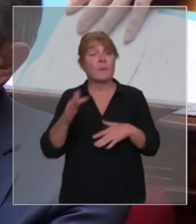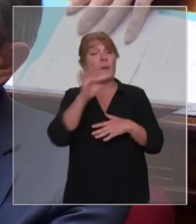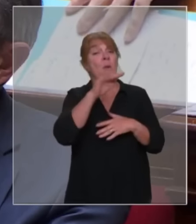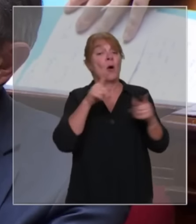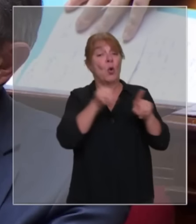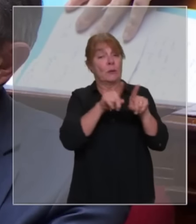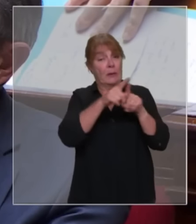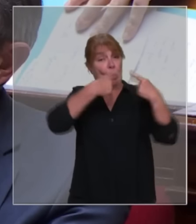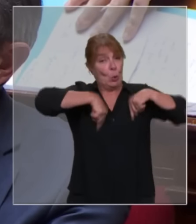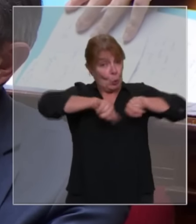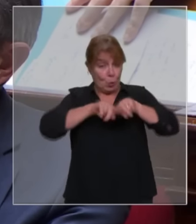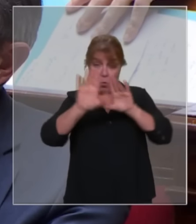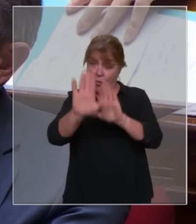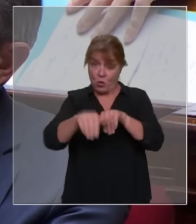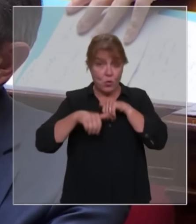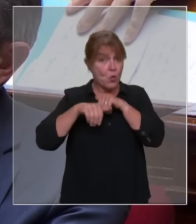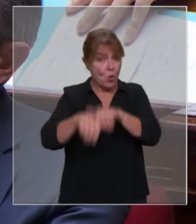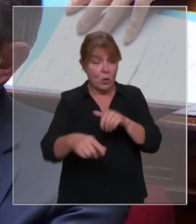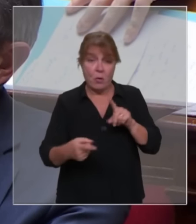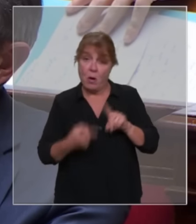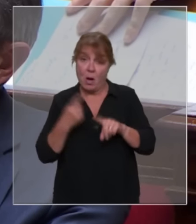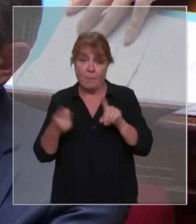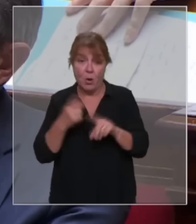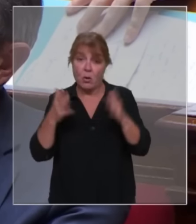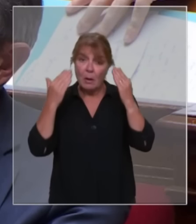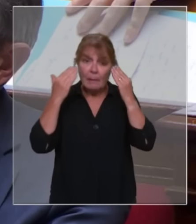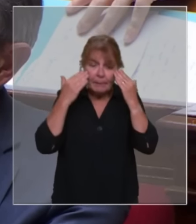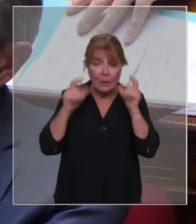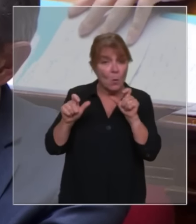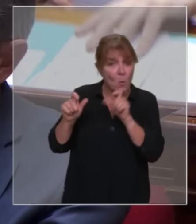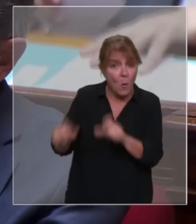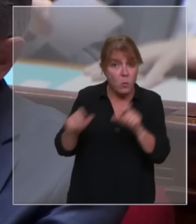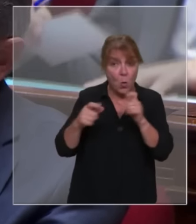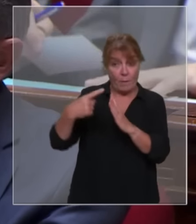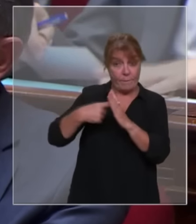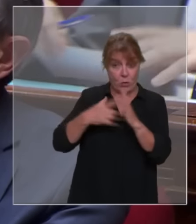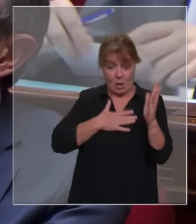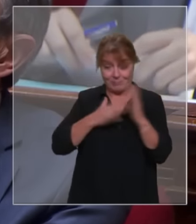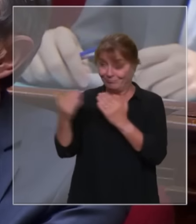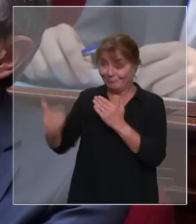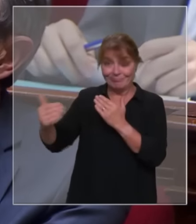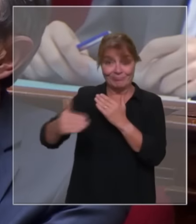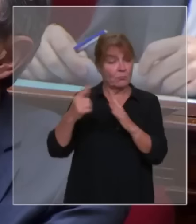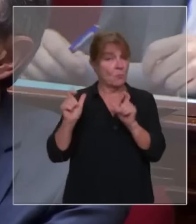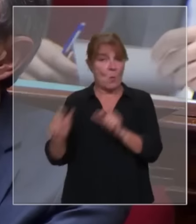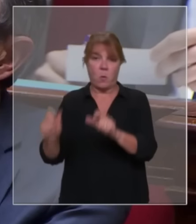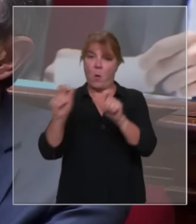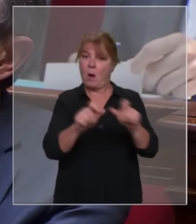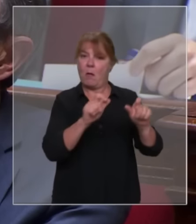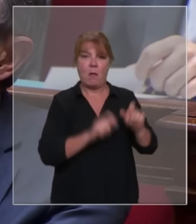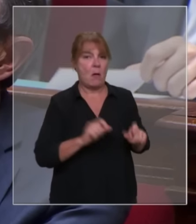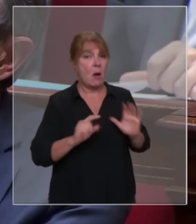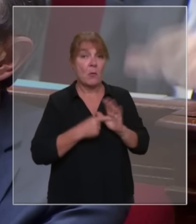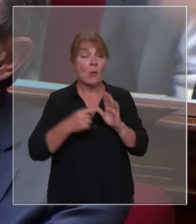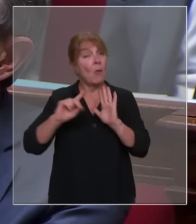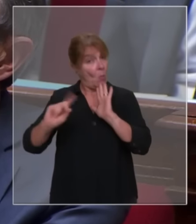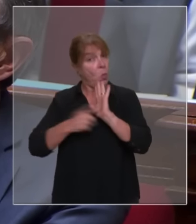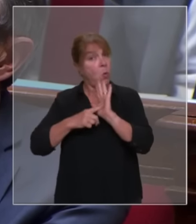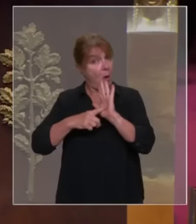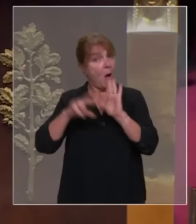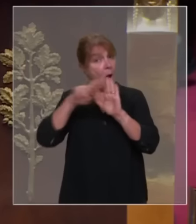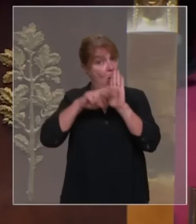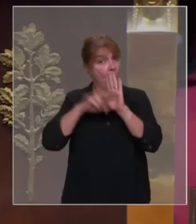aussi longtemps que nécessaire à rétablir des contrôles à ses propres frontières, comme le permettent les règles européennes et comme